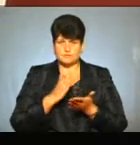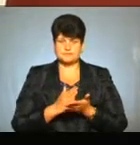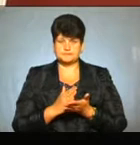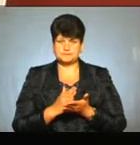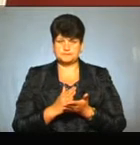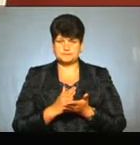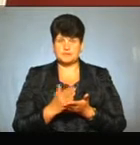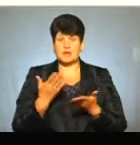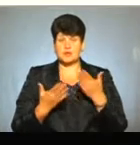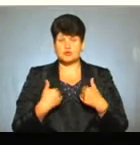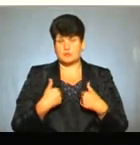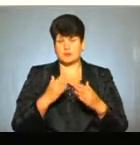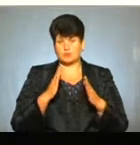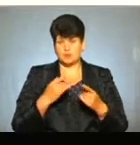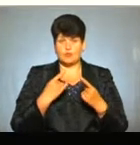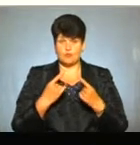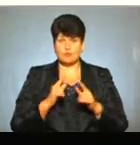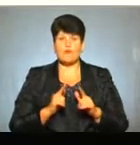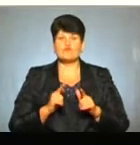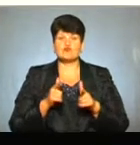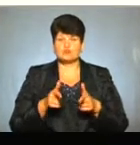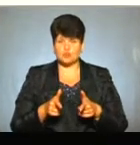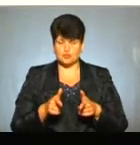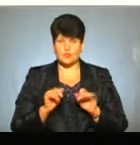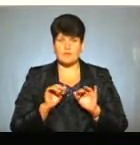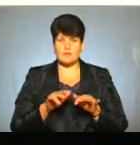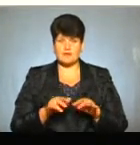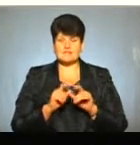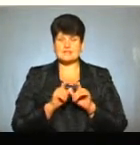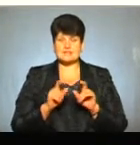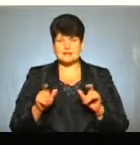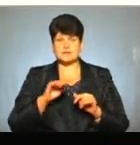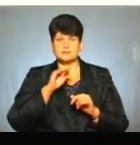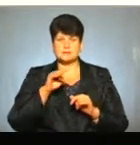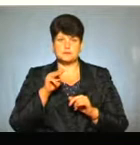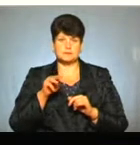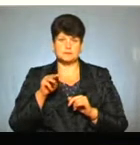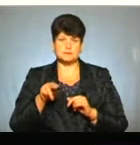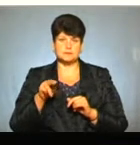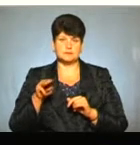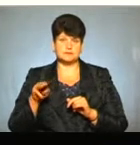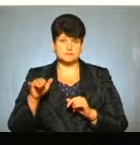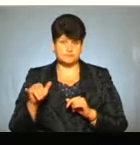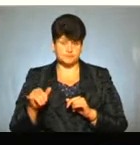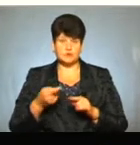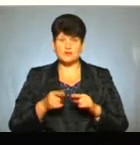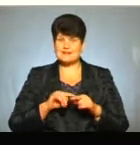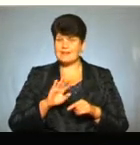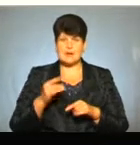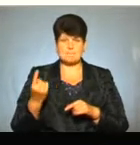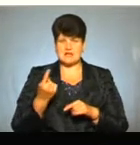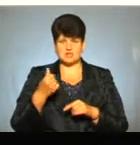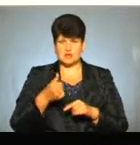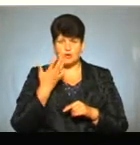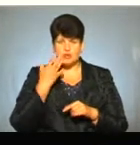відбувається? Якщо ми будемо говорити саме про вступну кампанію до закладів професійної освіти, то хочу сказати, що це не перший